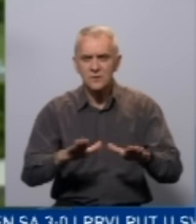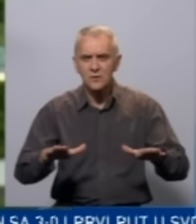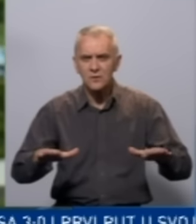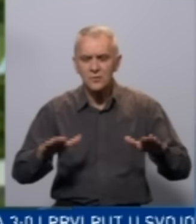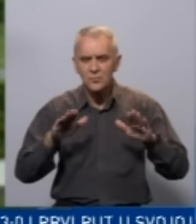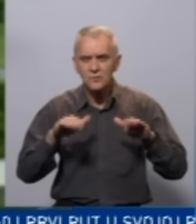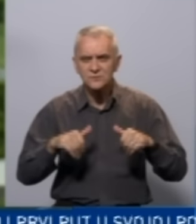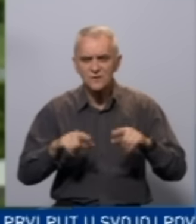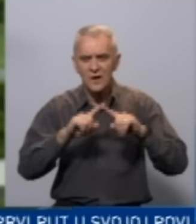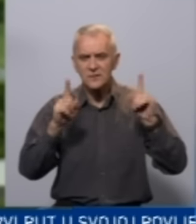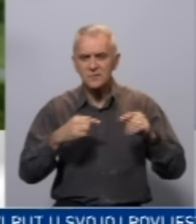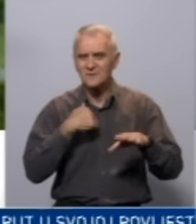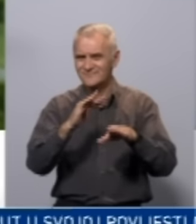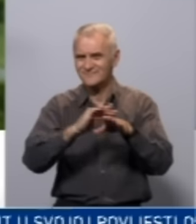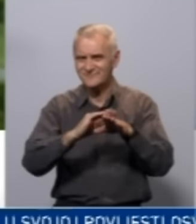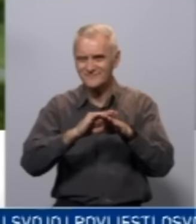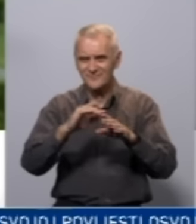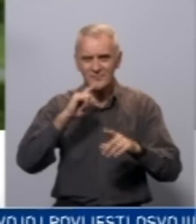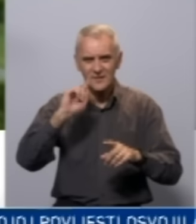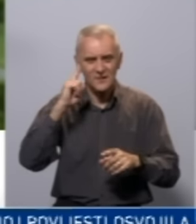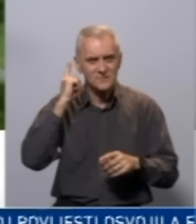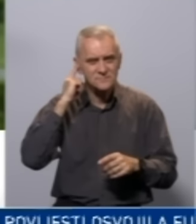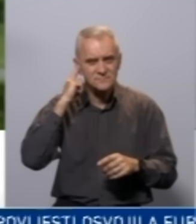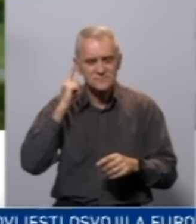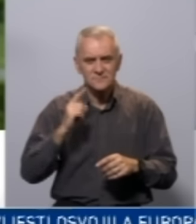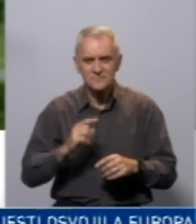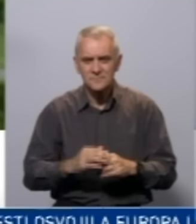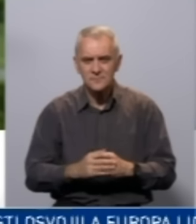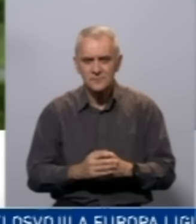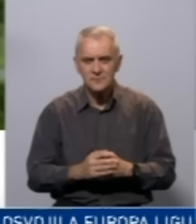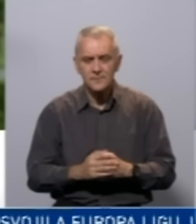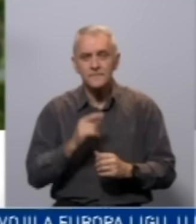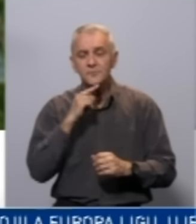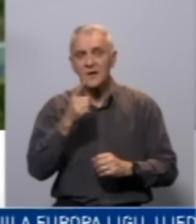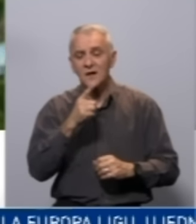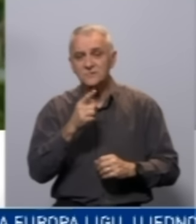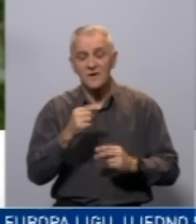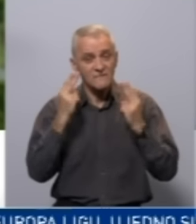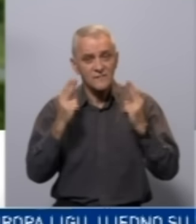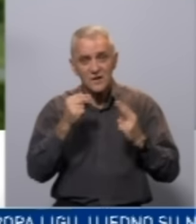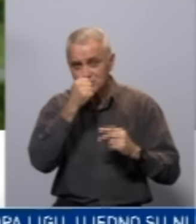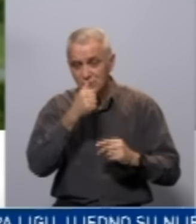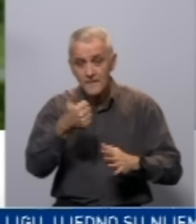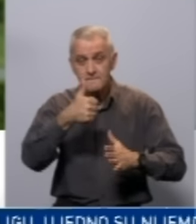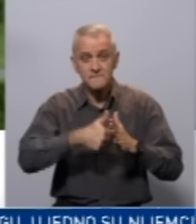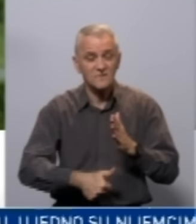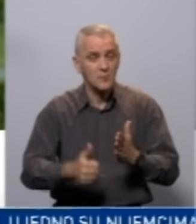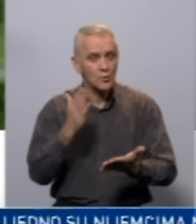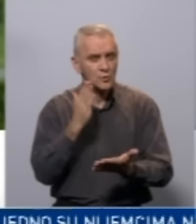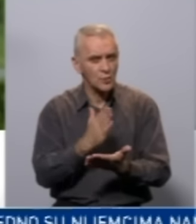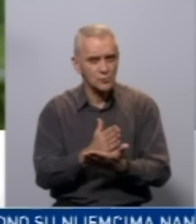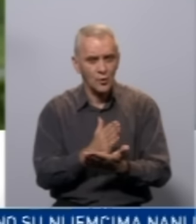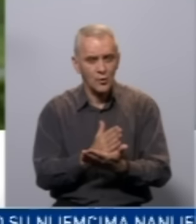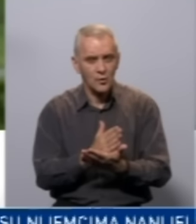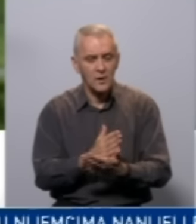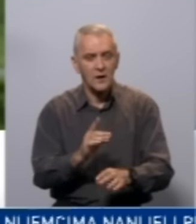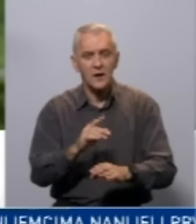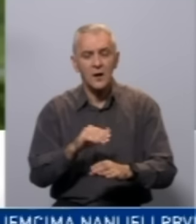o genocidu u Srebrenici. Ono što su posebno važnim istaknuli jeste to da se po prvi puta dogodilo da zapravo